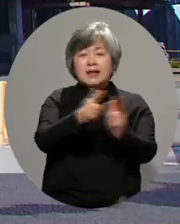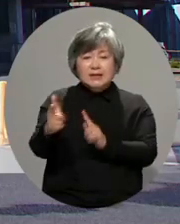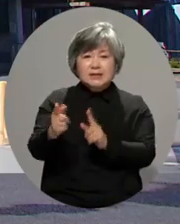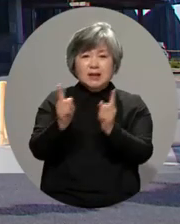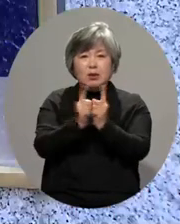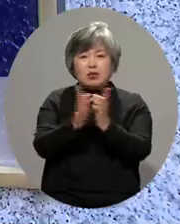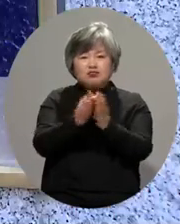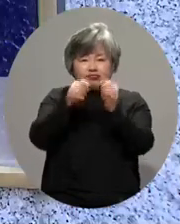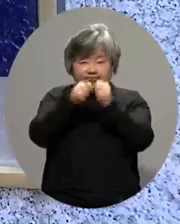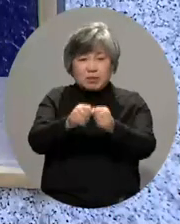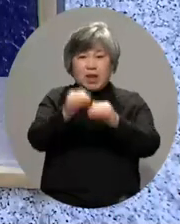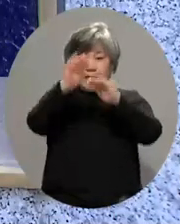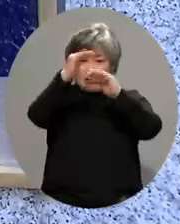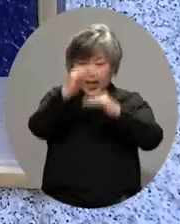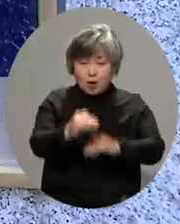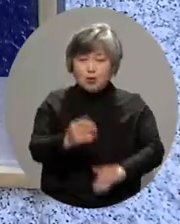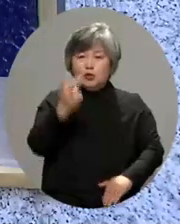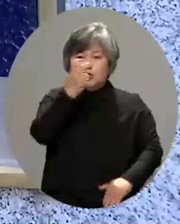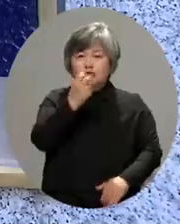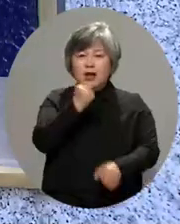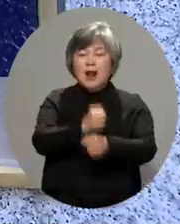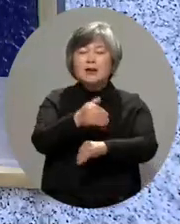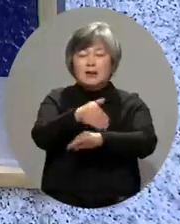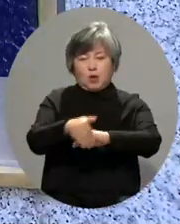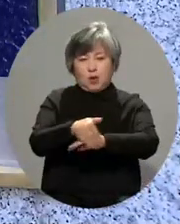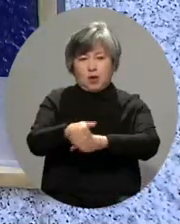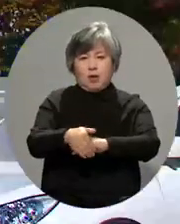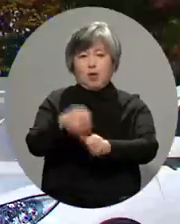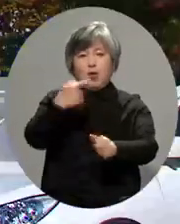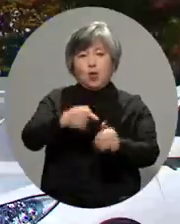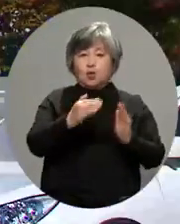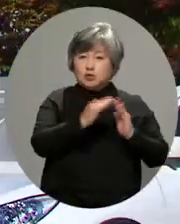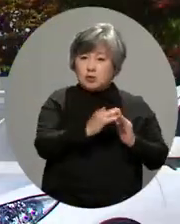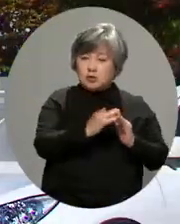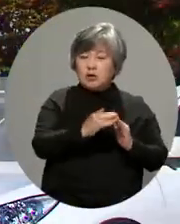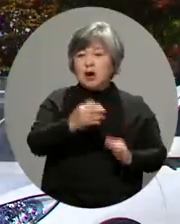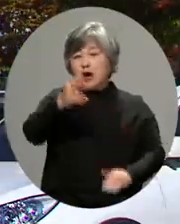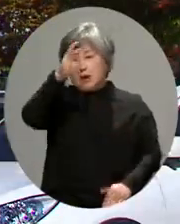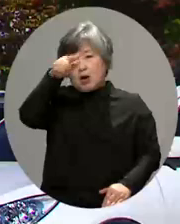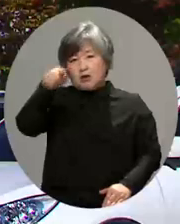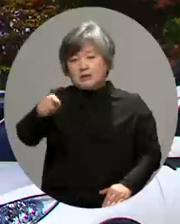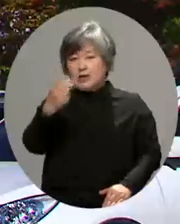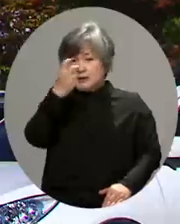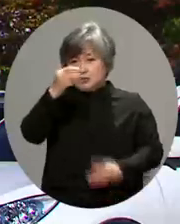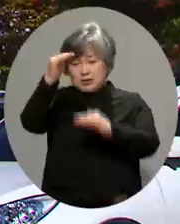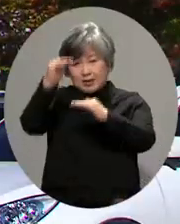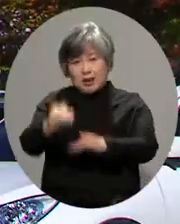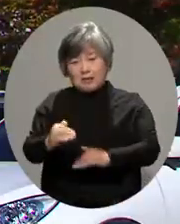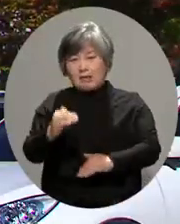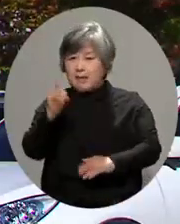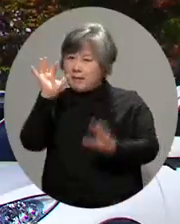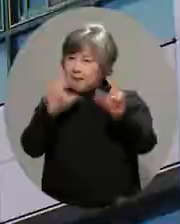상대로 구체적인 사건 경위를 수사할 예정이며 교육청은 경찰의 수사결과를 지켜보겠다는 입장입니다